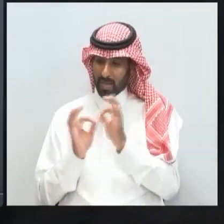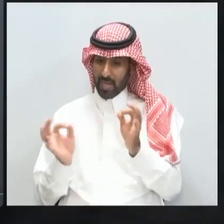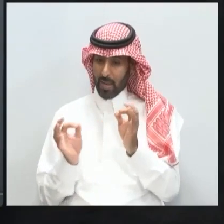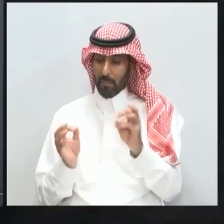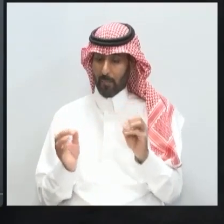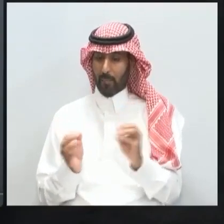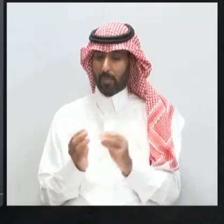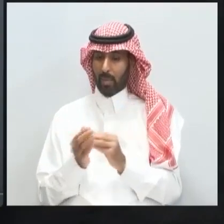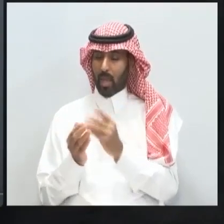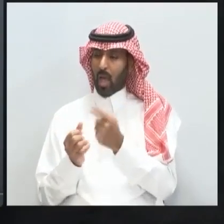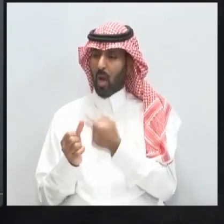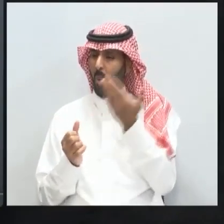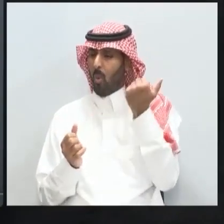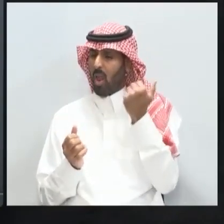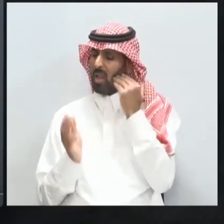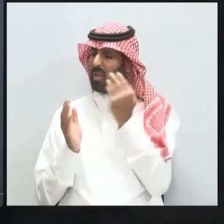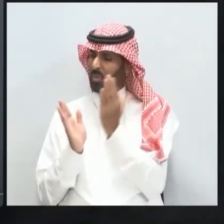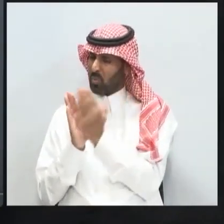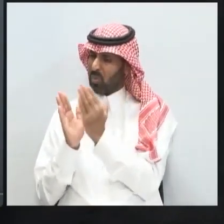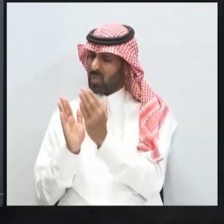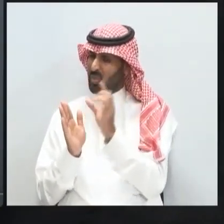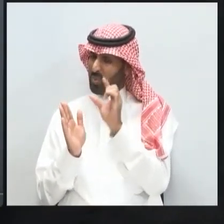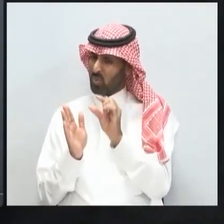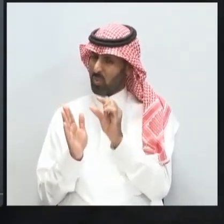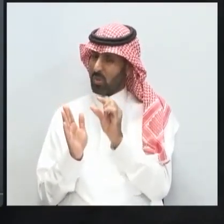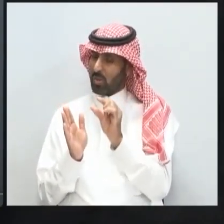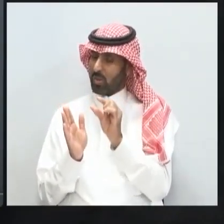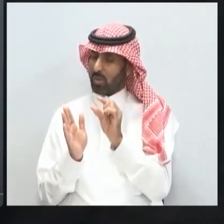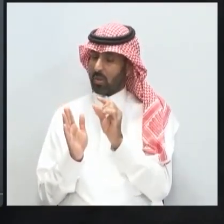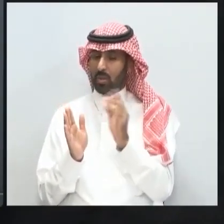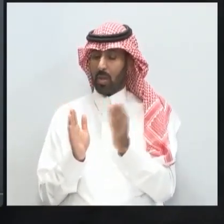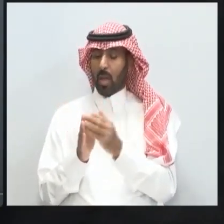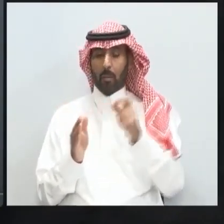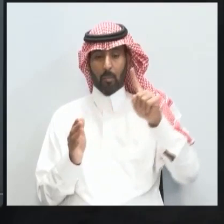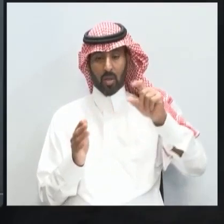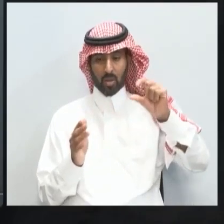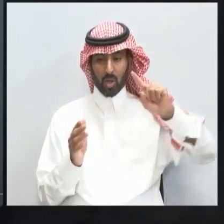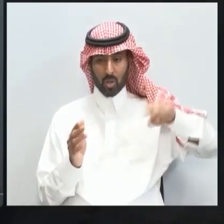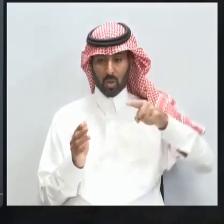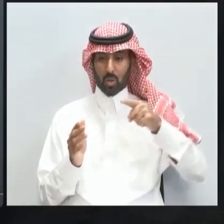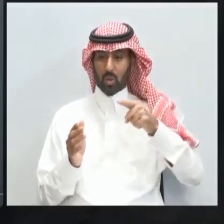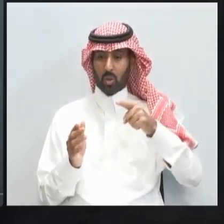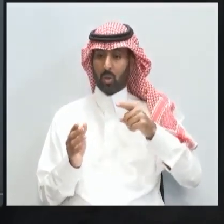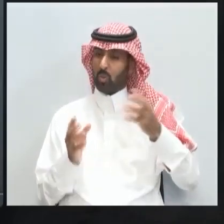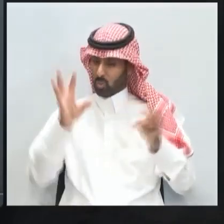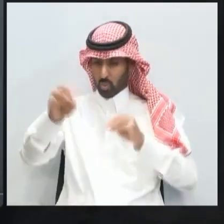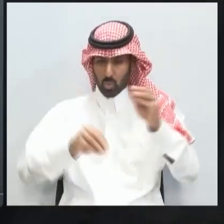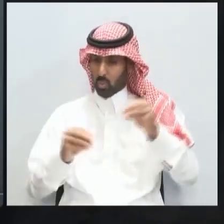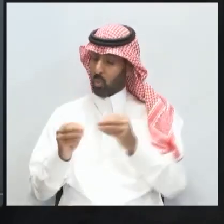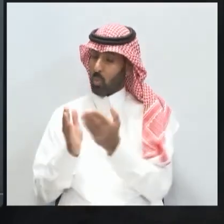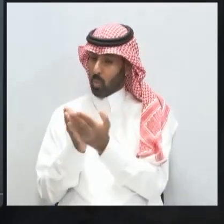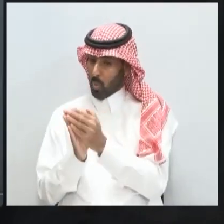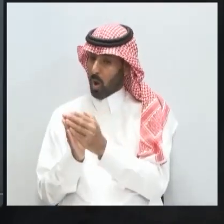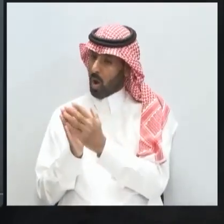قبله جمع بعض المباحث بعض المسائل لكن هذا الامام العالم دي زركشي رحمه الله تعالى جمعه في